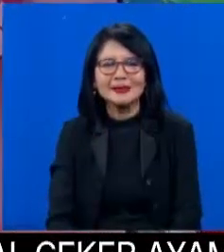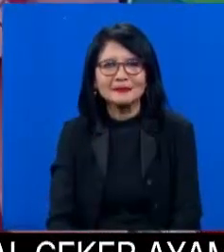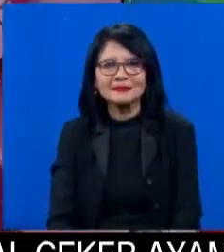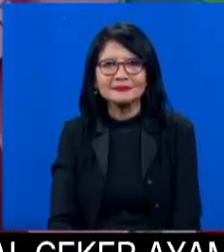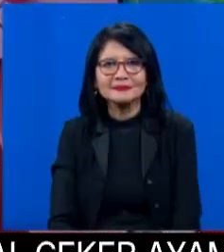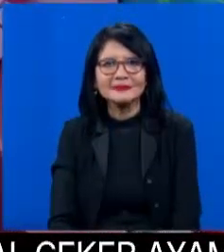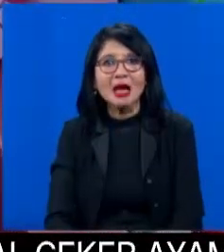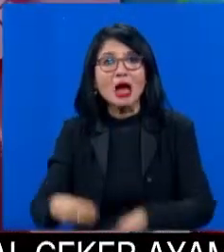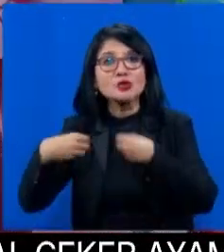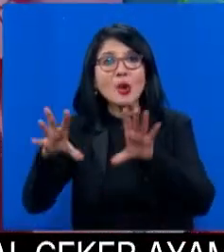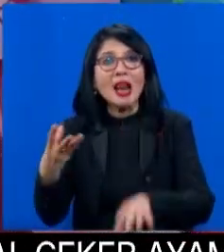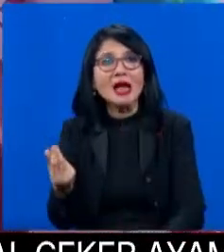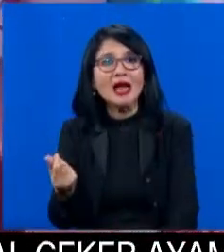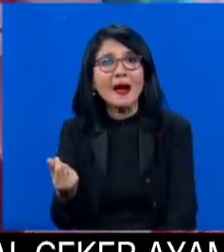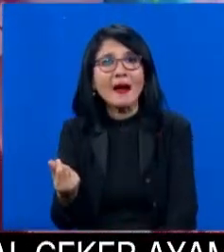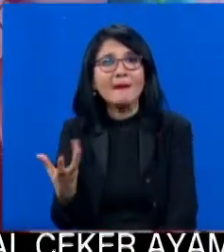Okay. Ini jualnya dengan harga berapa bang?